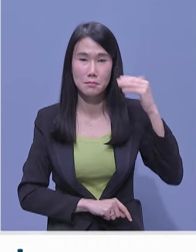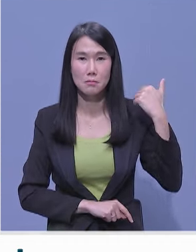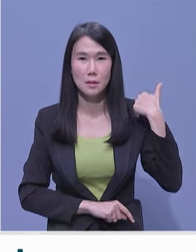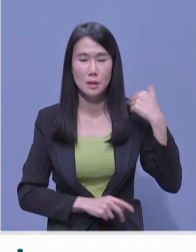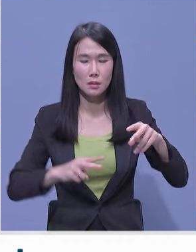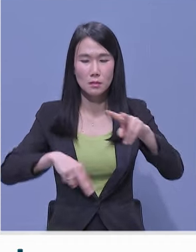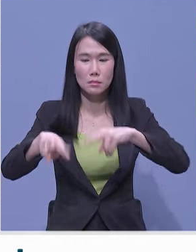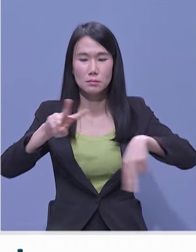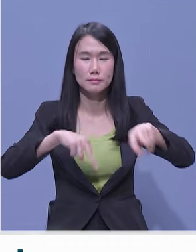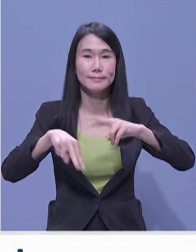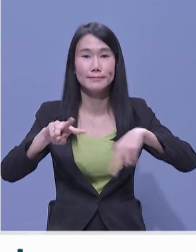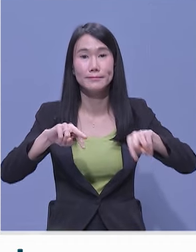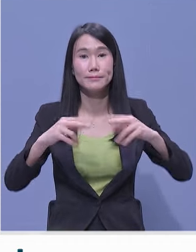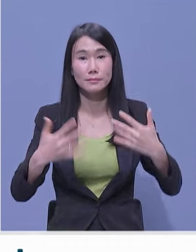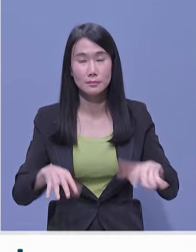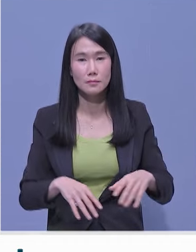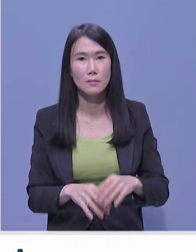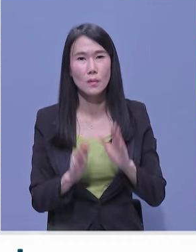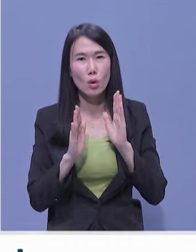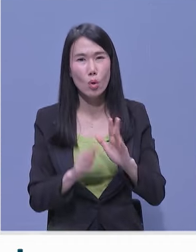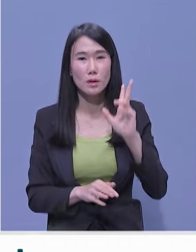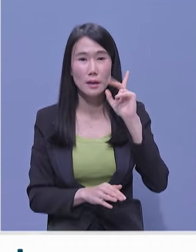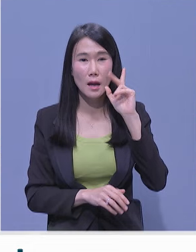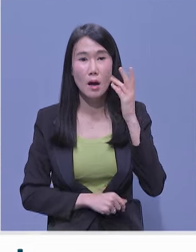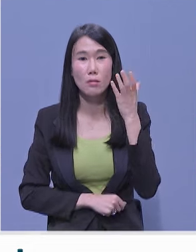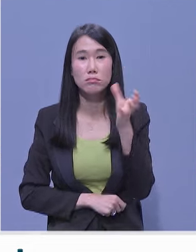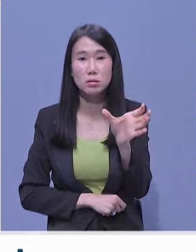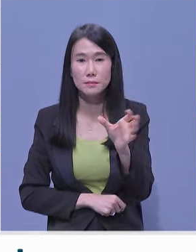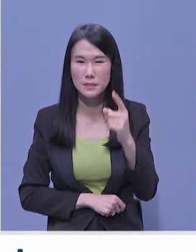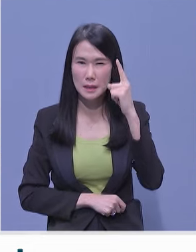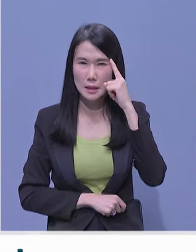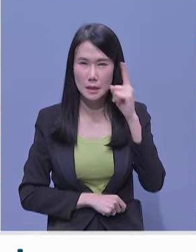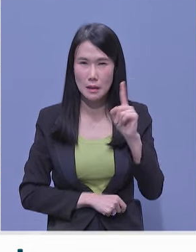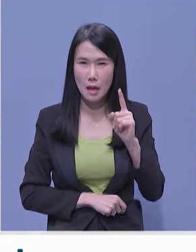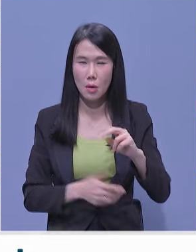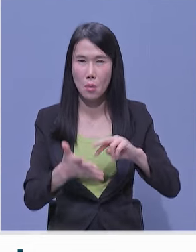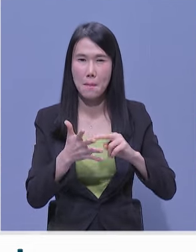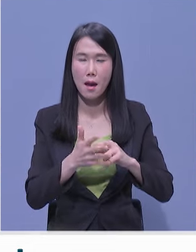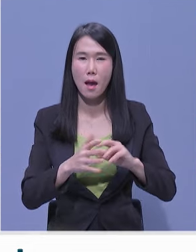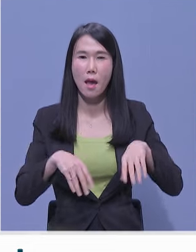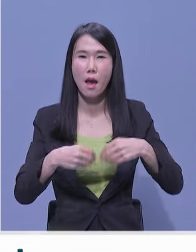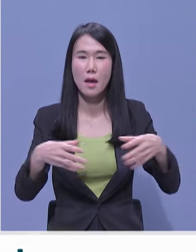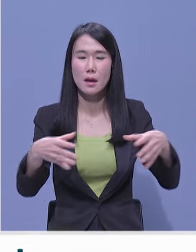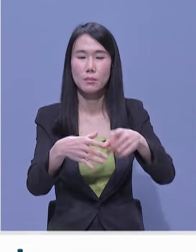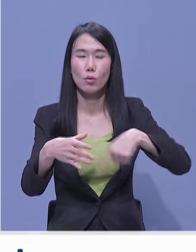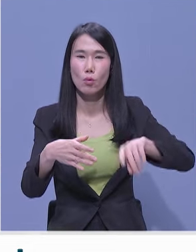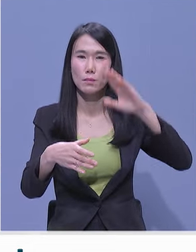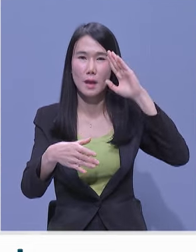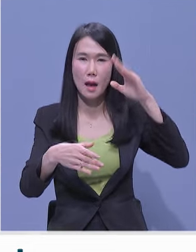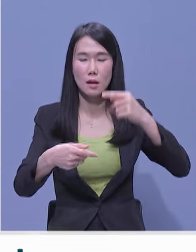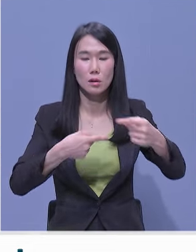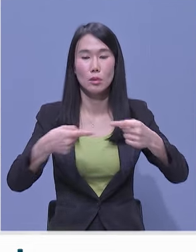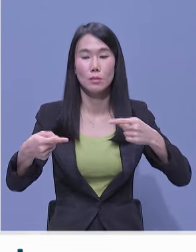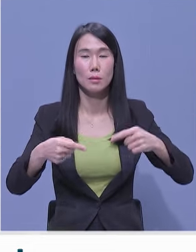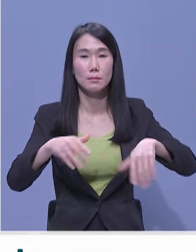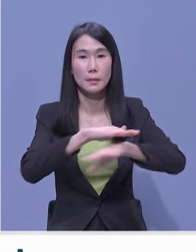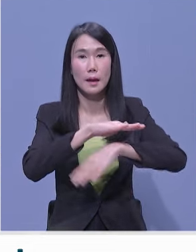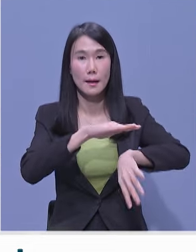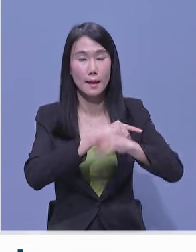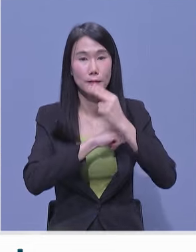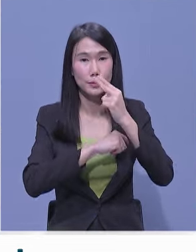สอบไปแล้วและมองว่าคนที่นำเสนอเรื่องเนี้ยมีเจตนาสร้างภาพเชิงลบให้กับกองทัพค่ะไปดูเอกสาร